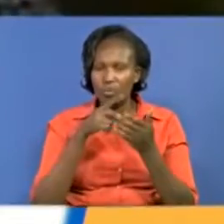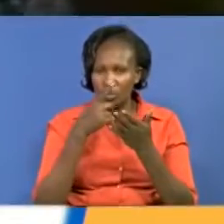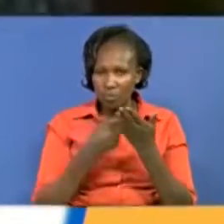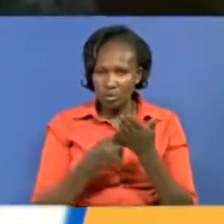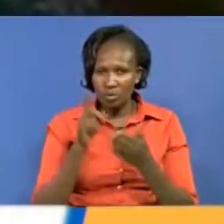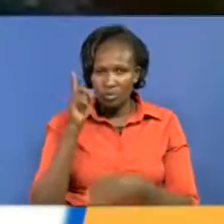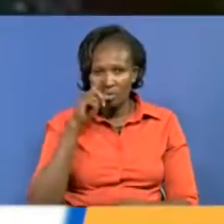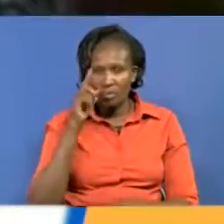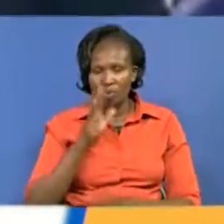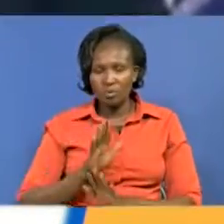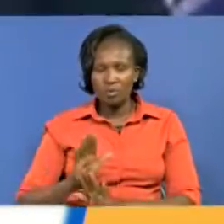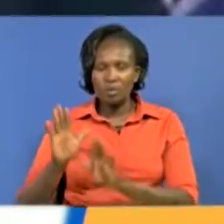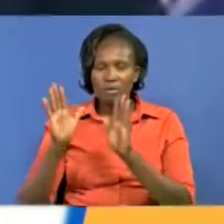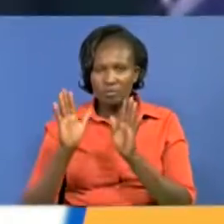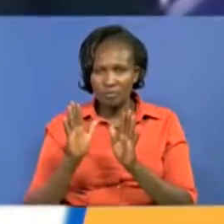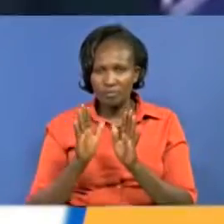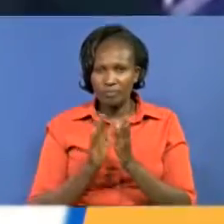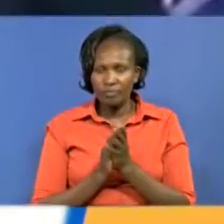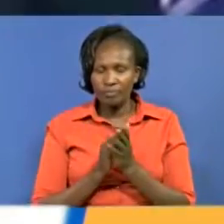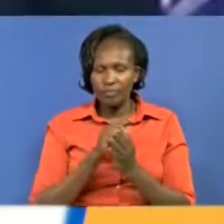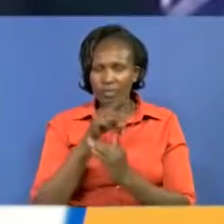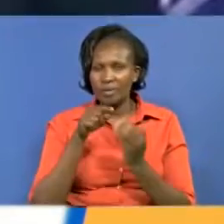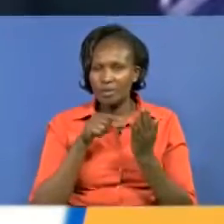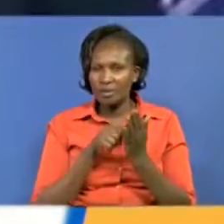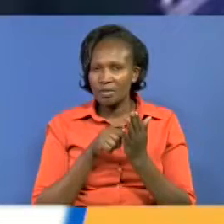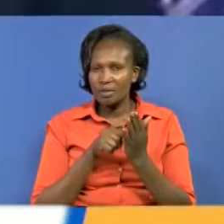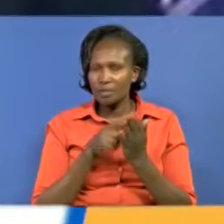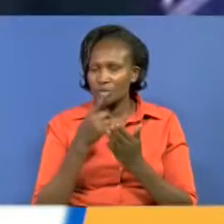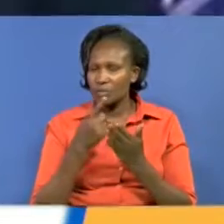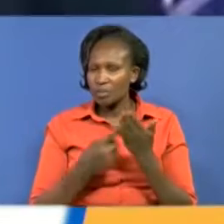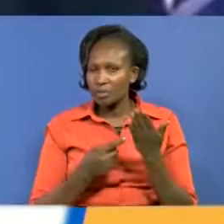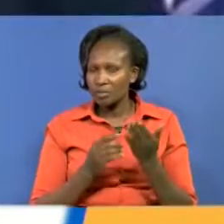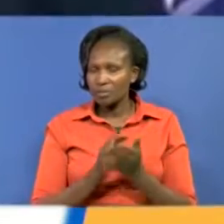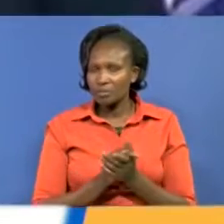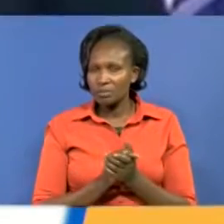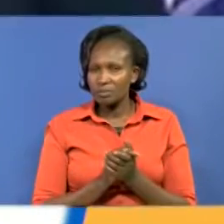hao kuachiliwa kwa dhamana. And this is a formal document